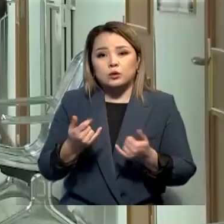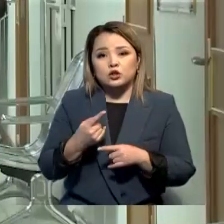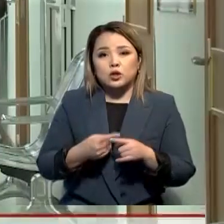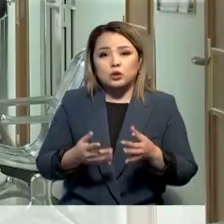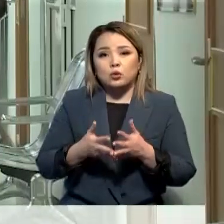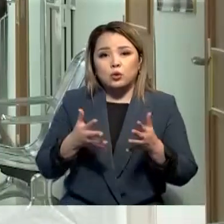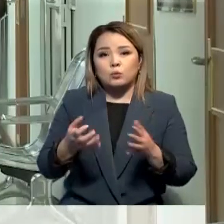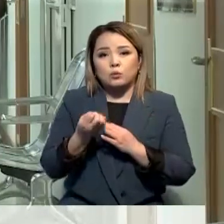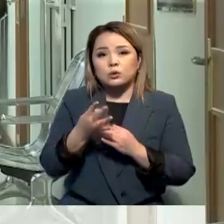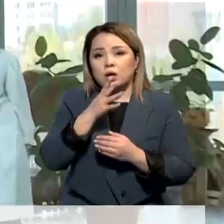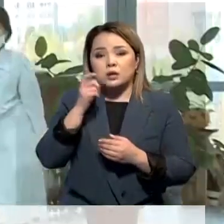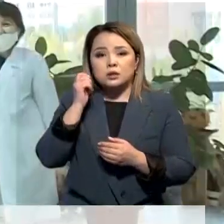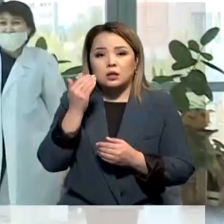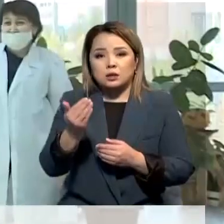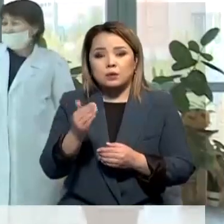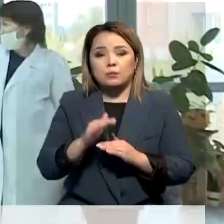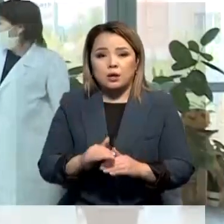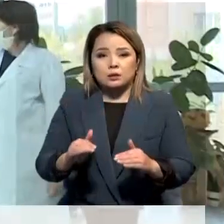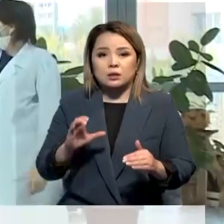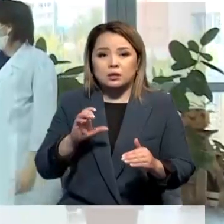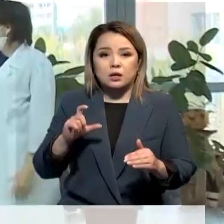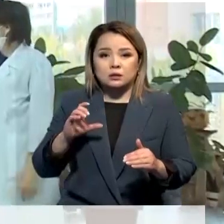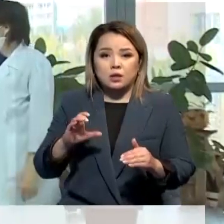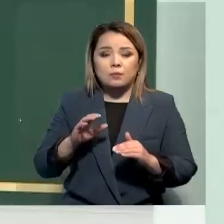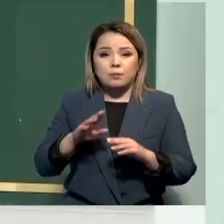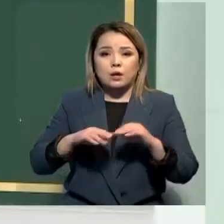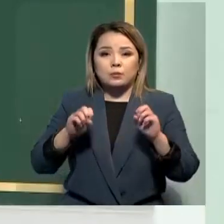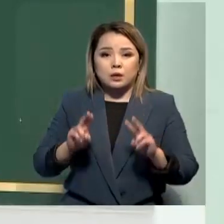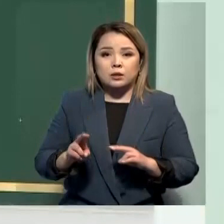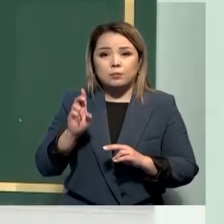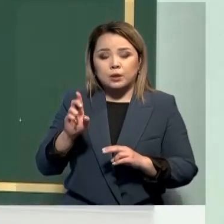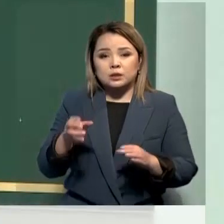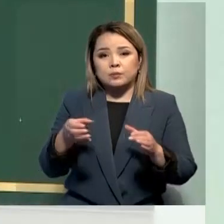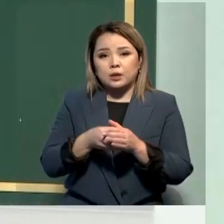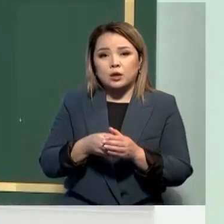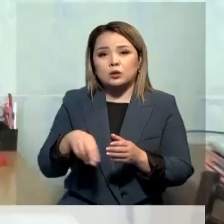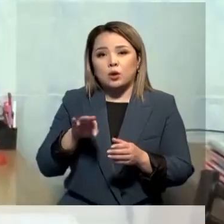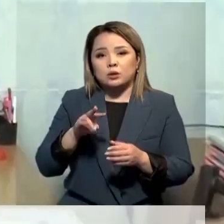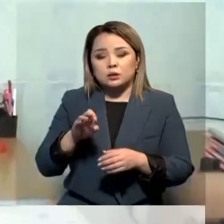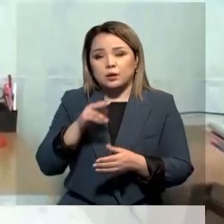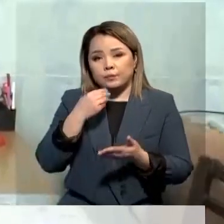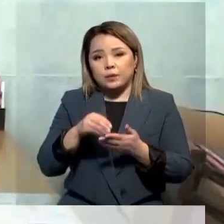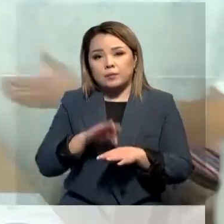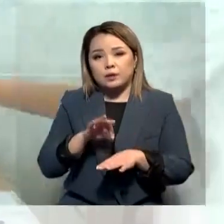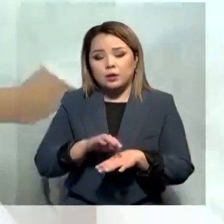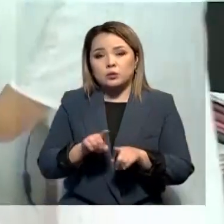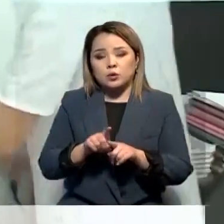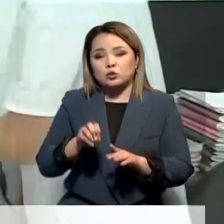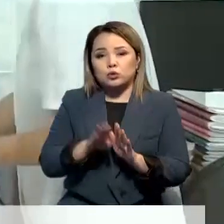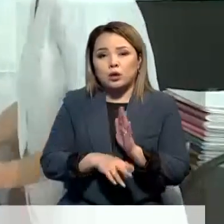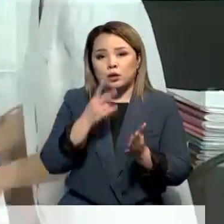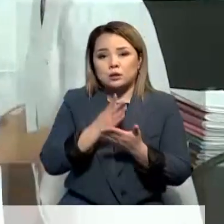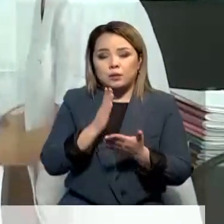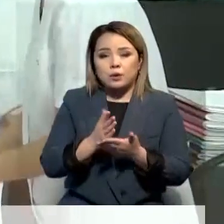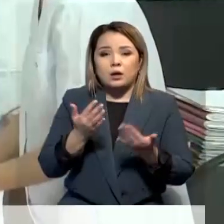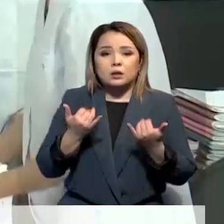жартысынан көбі 14 жасқа дейінгі бала. СЭС мамандары биыл өңірде Б типті және доңыз тымауының белең алып тұрғанын жеткізді.